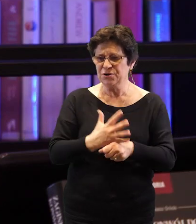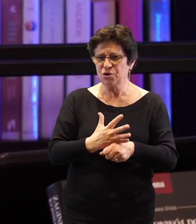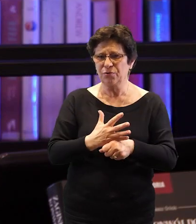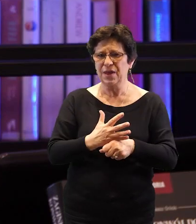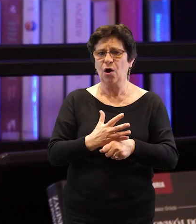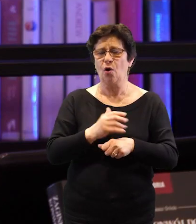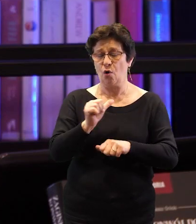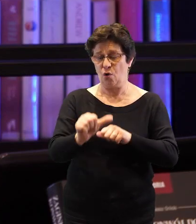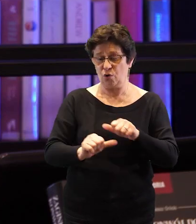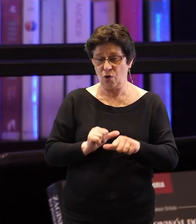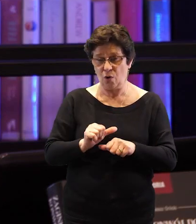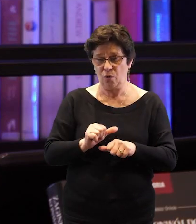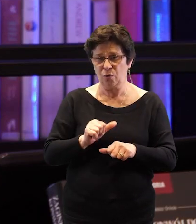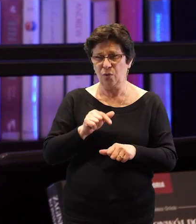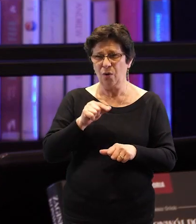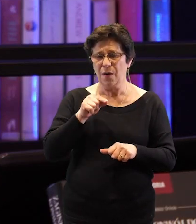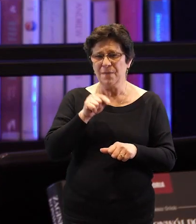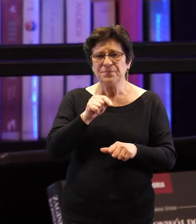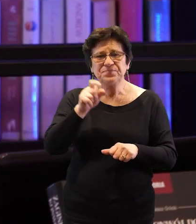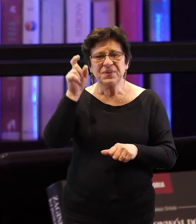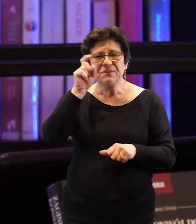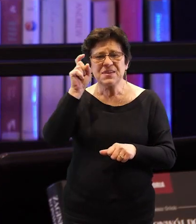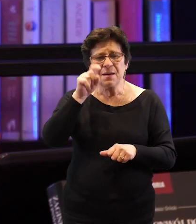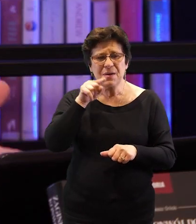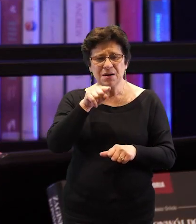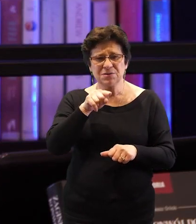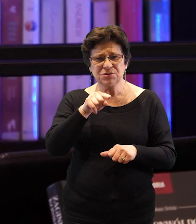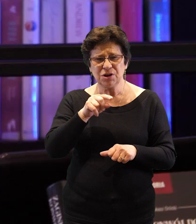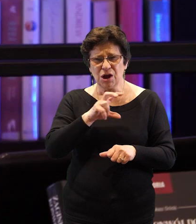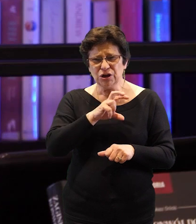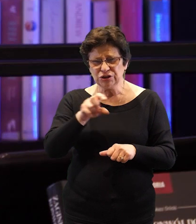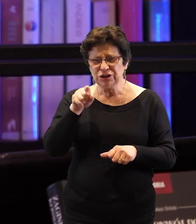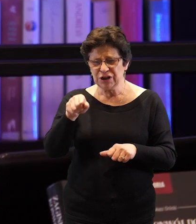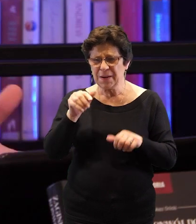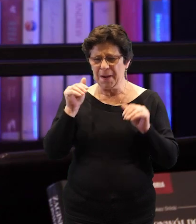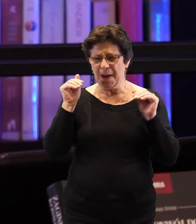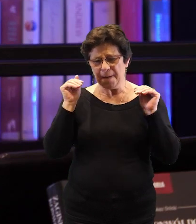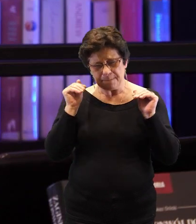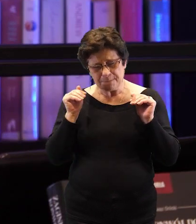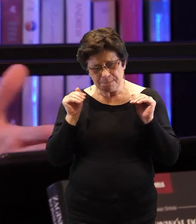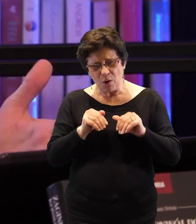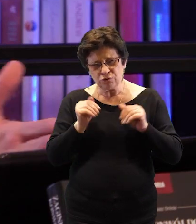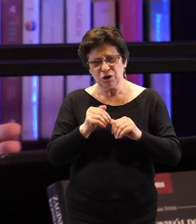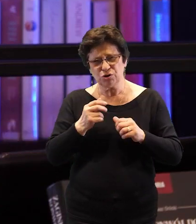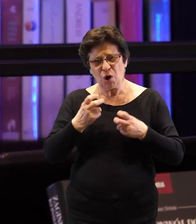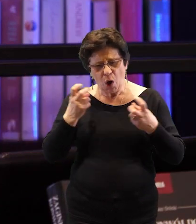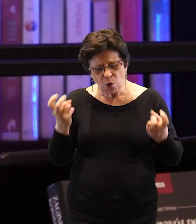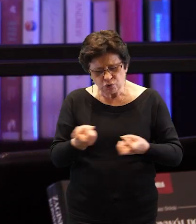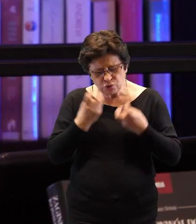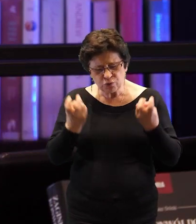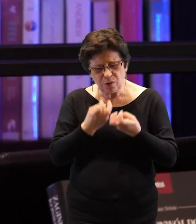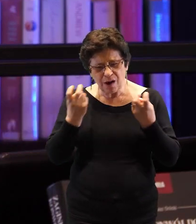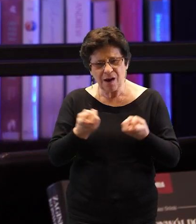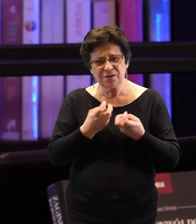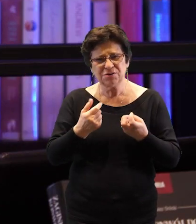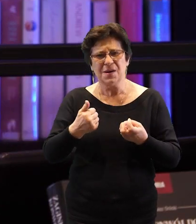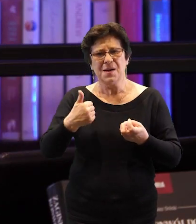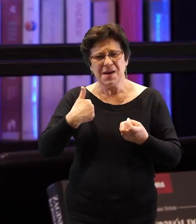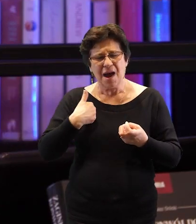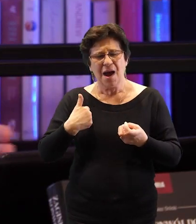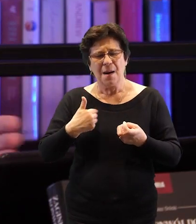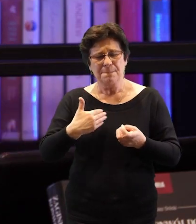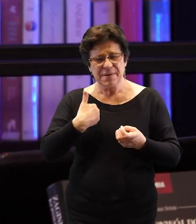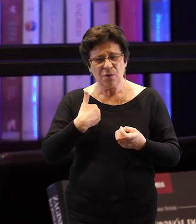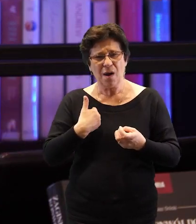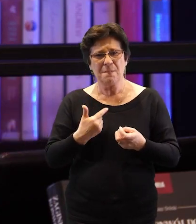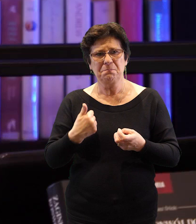1950 roku w Der Spiegel. Czy ty byłbyś w stanie mi jakoś go odszukać, bo ja byłem w Bibliotece Jagiellońskiej i w